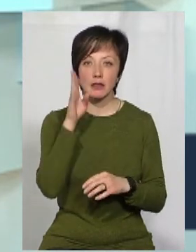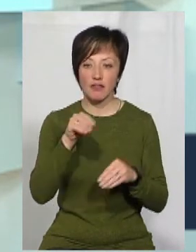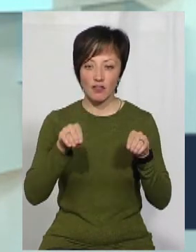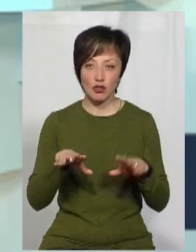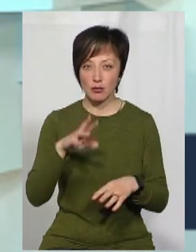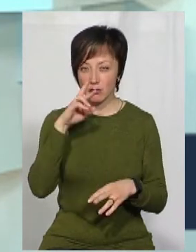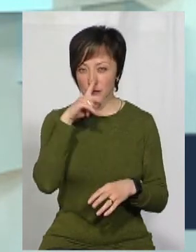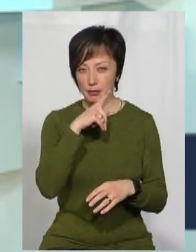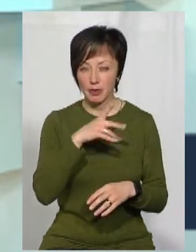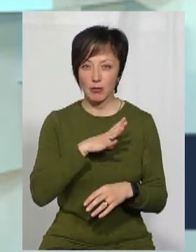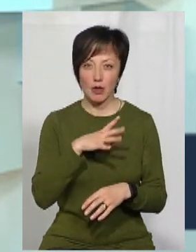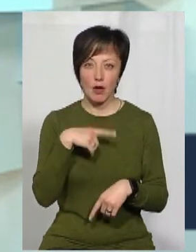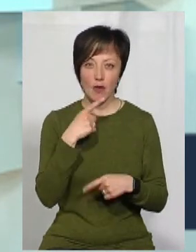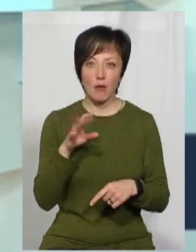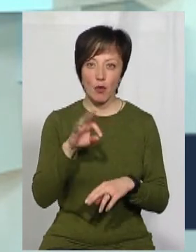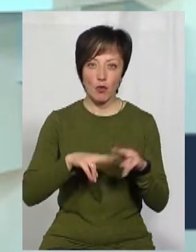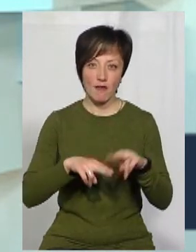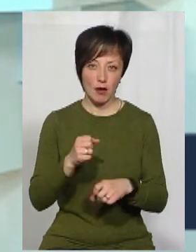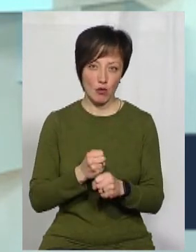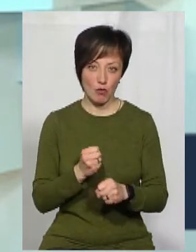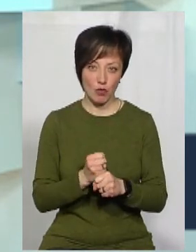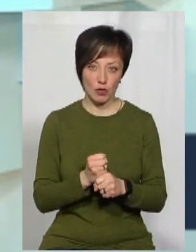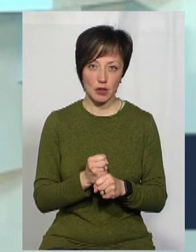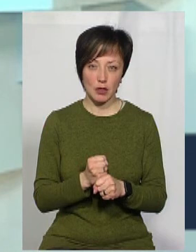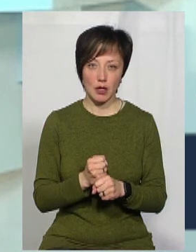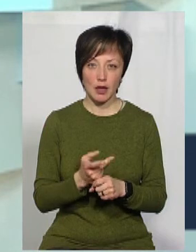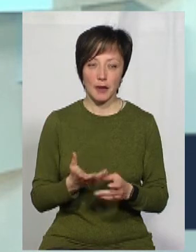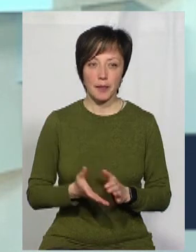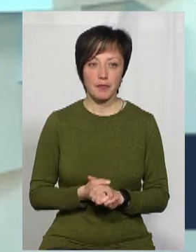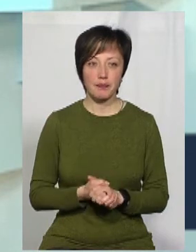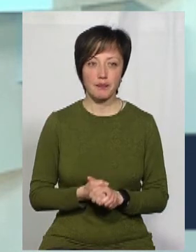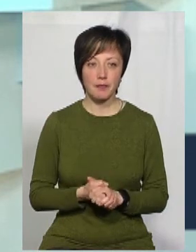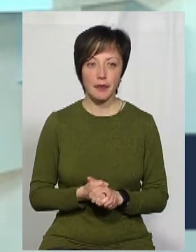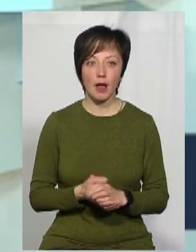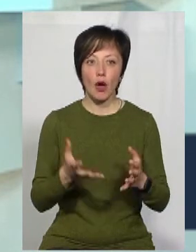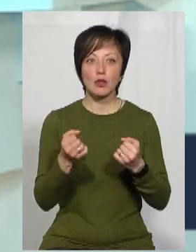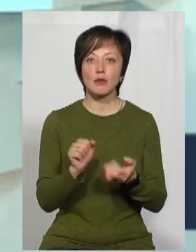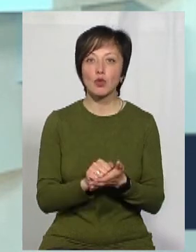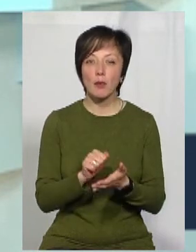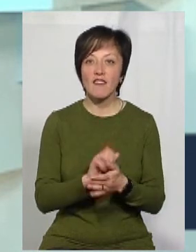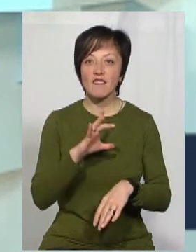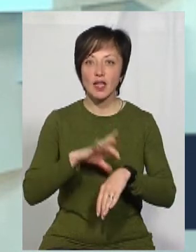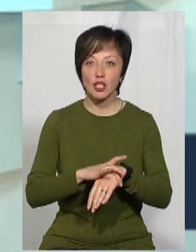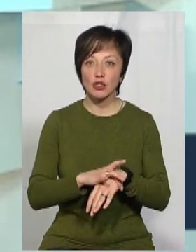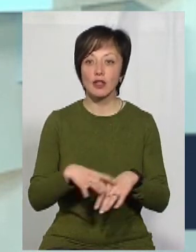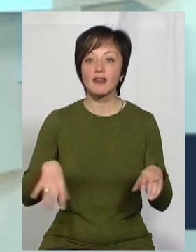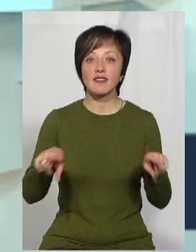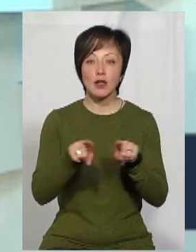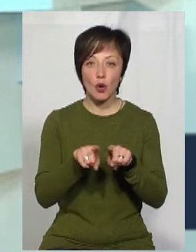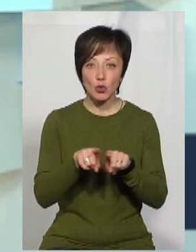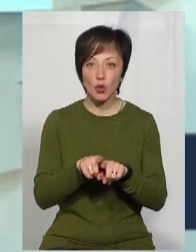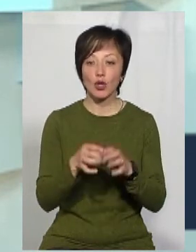що помилилися. Мова була про будівельні роботи, да? А не про будівельні магазини. Тому отримуємо документ. Фактично все одно